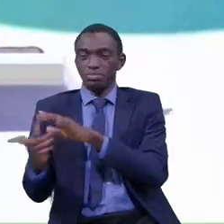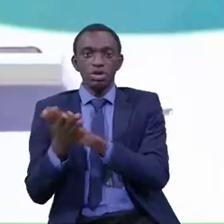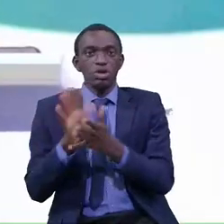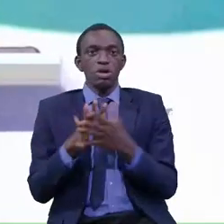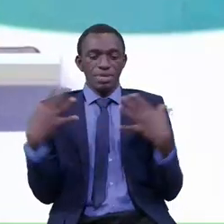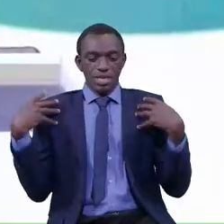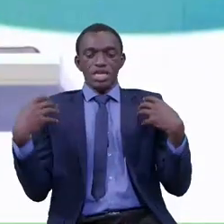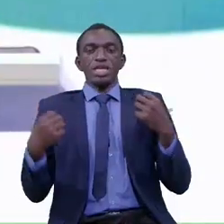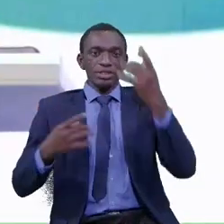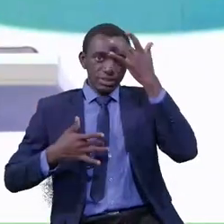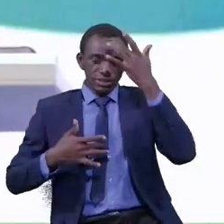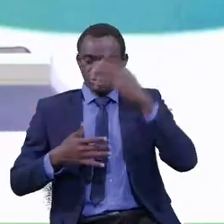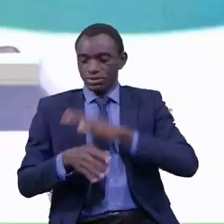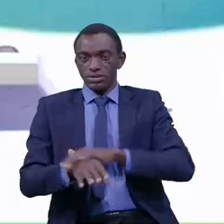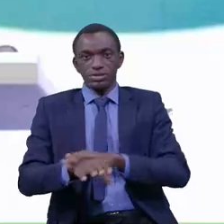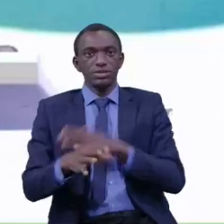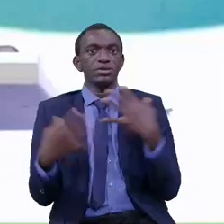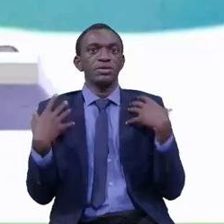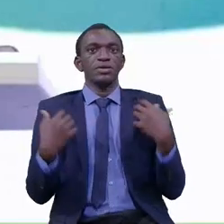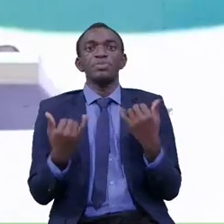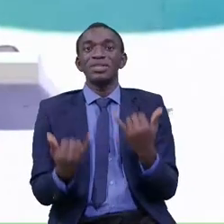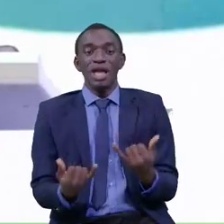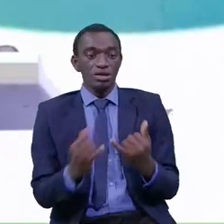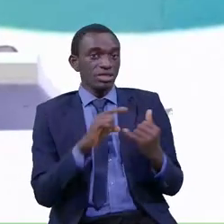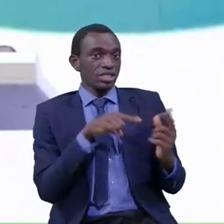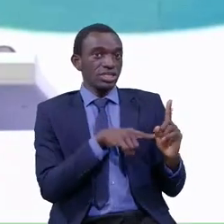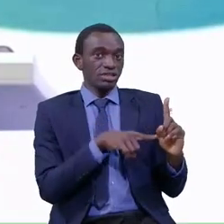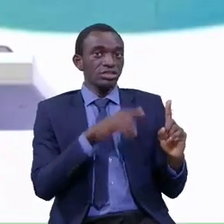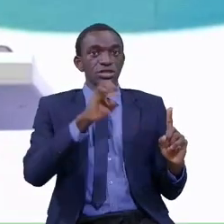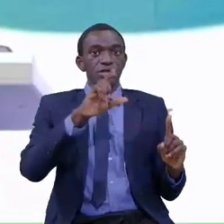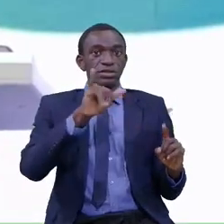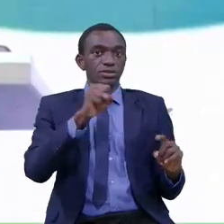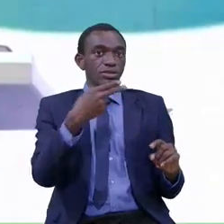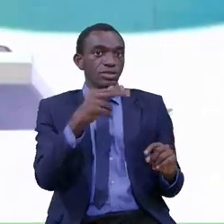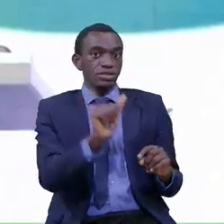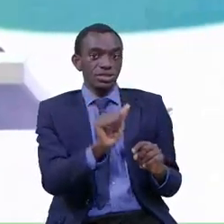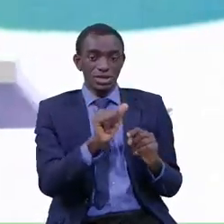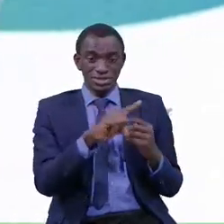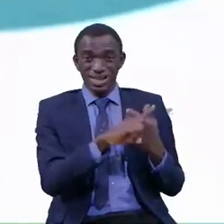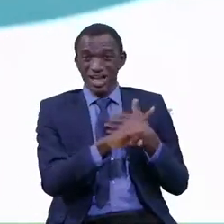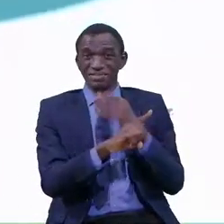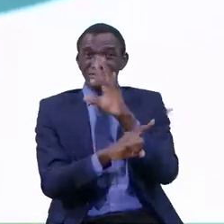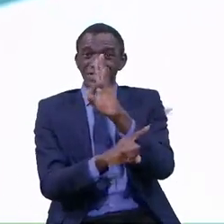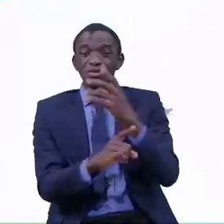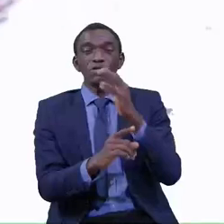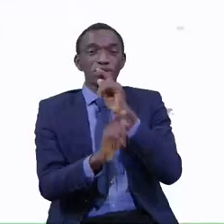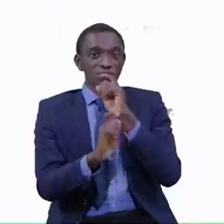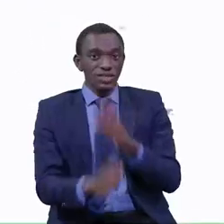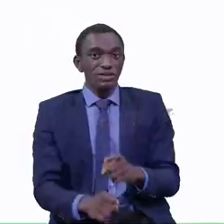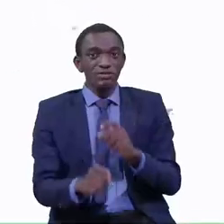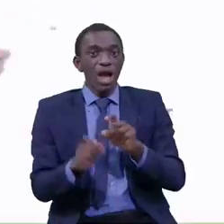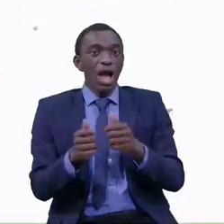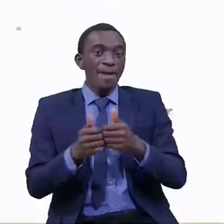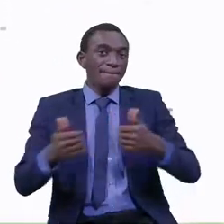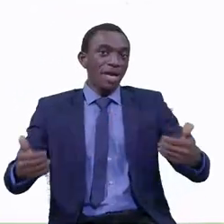pouvait avoir 7 des dons, en dehors du parler en langue et de l'interprétation